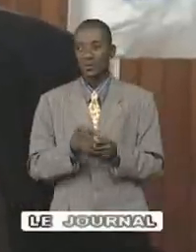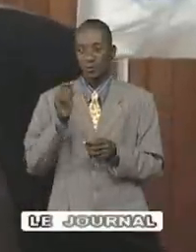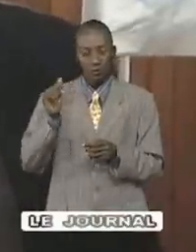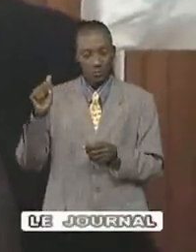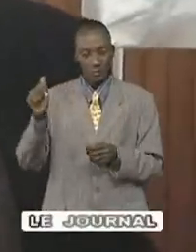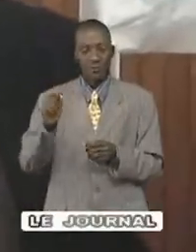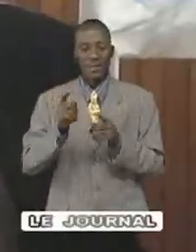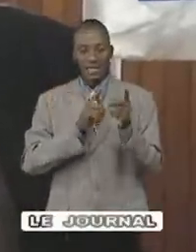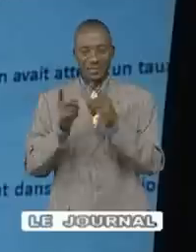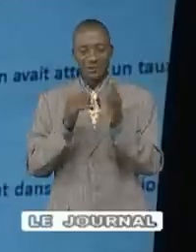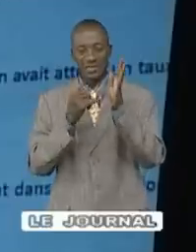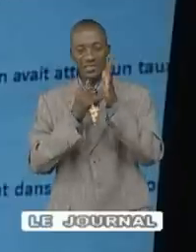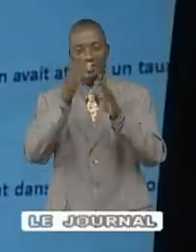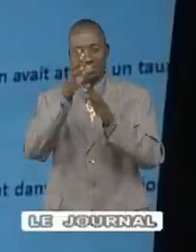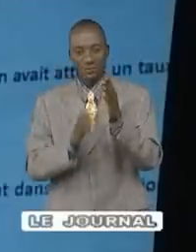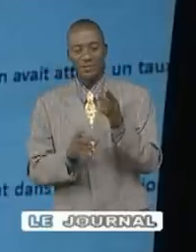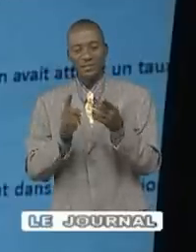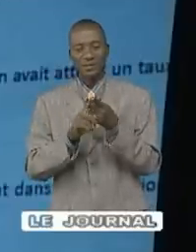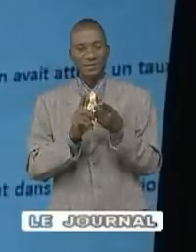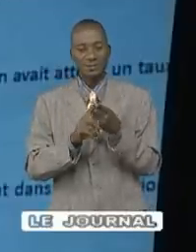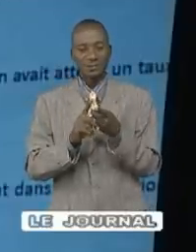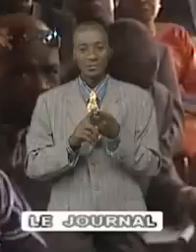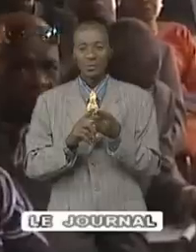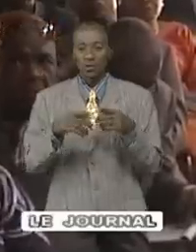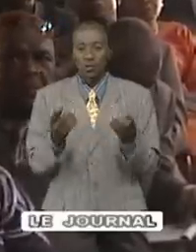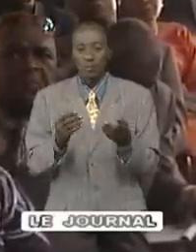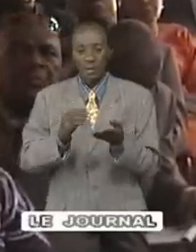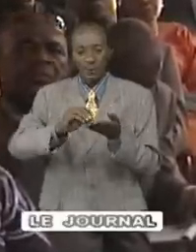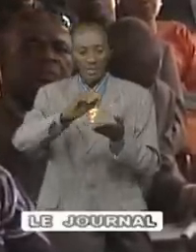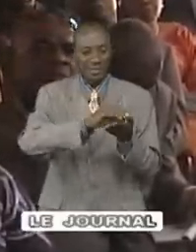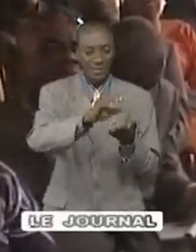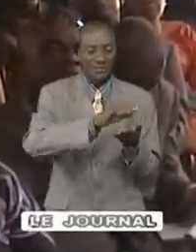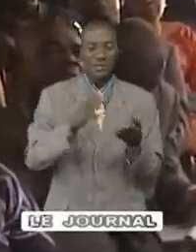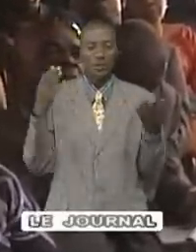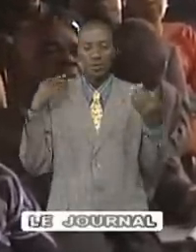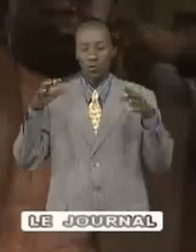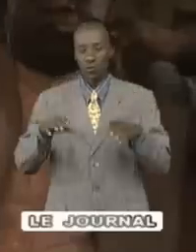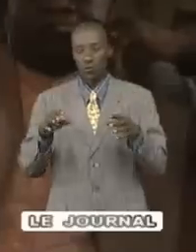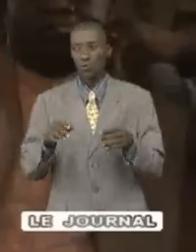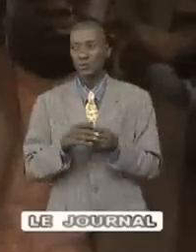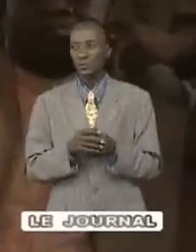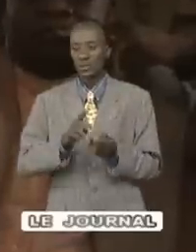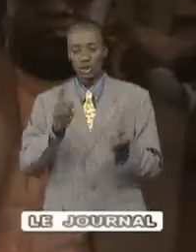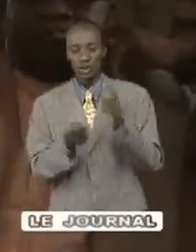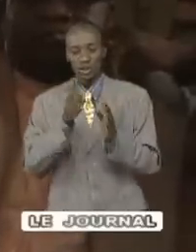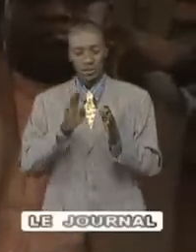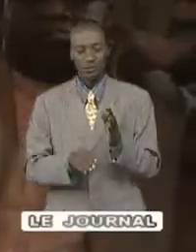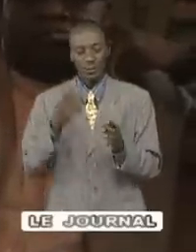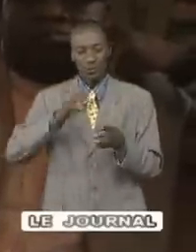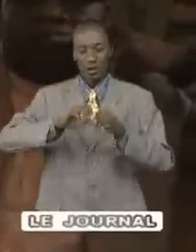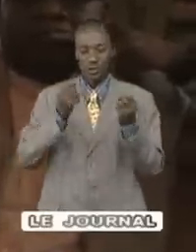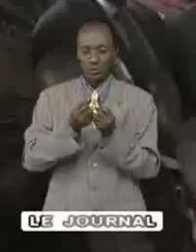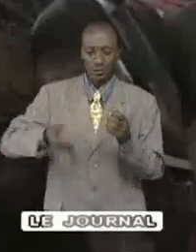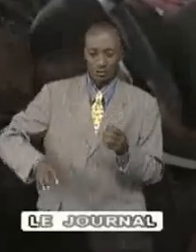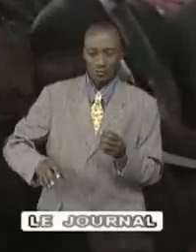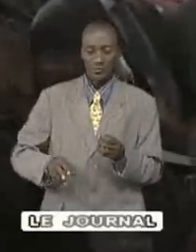sur 6 chapitres, notamment l'état des lieux de la desserte en eau en RDC et des performances de la Régie des Eaux, la réforme de la